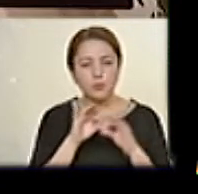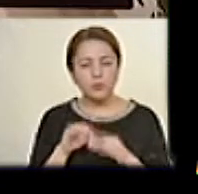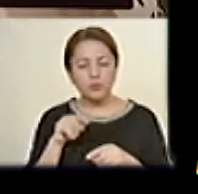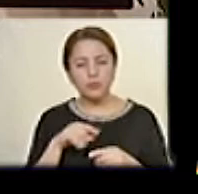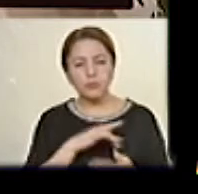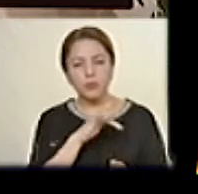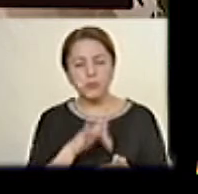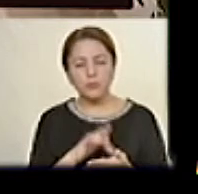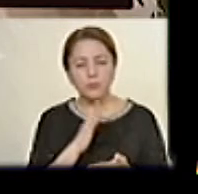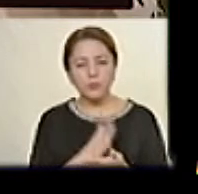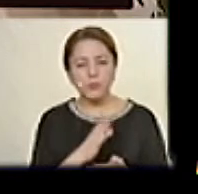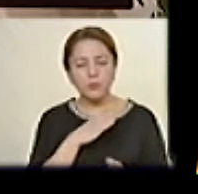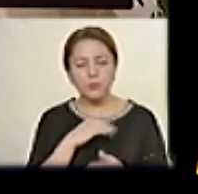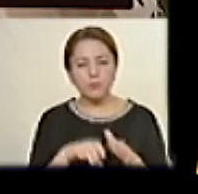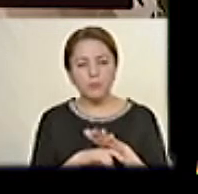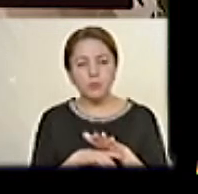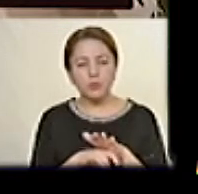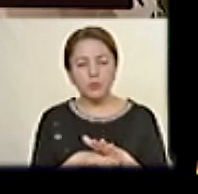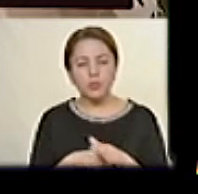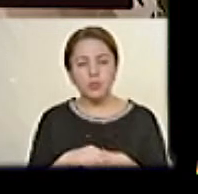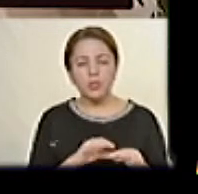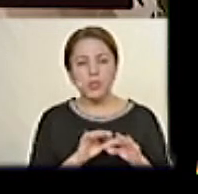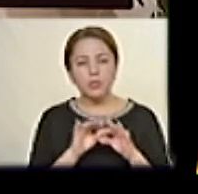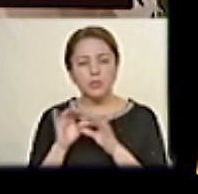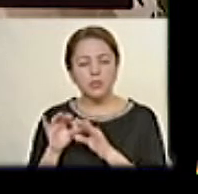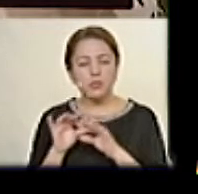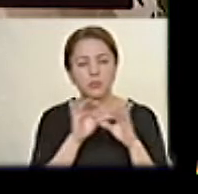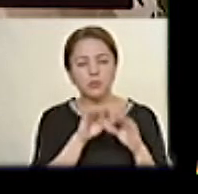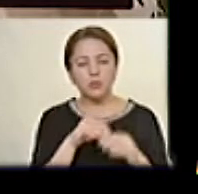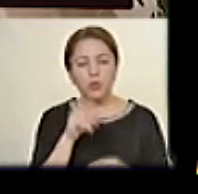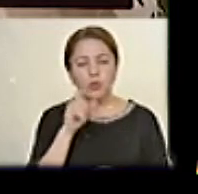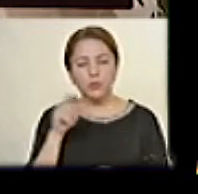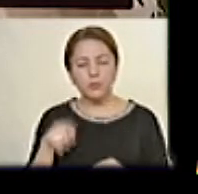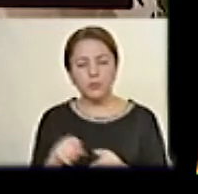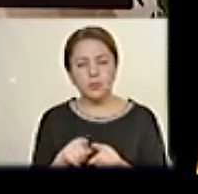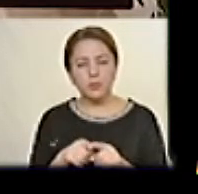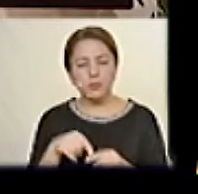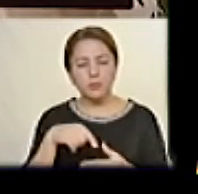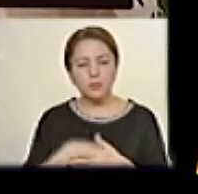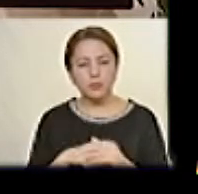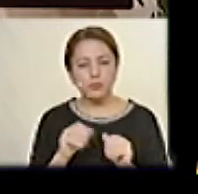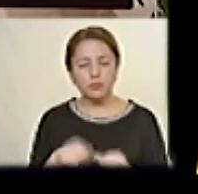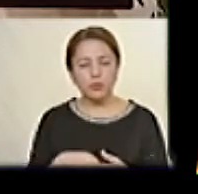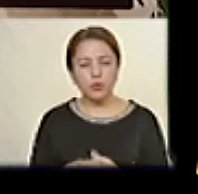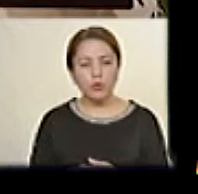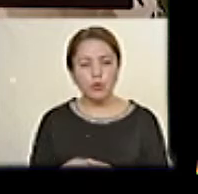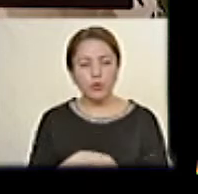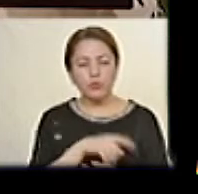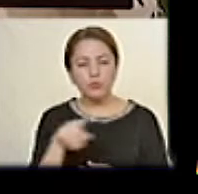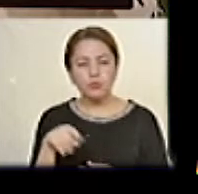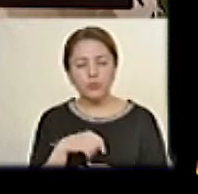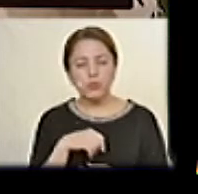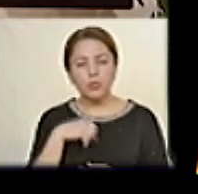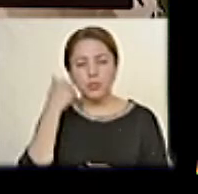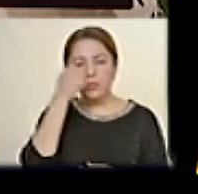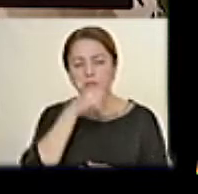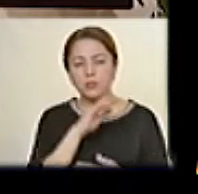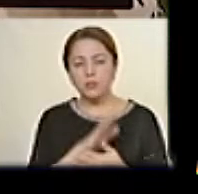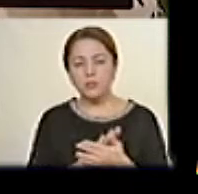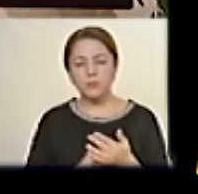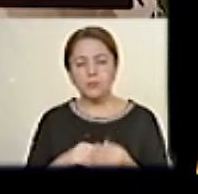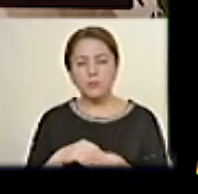joylashgan metropolitenda tashilayotgan yo'lovchilarni ham kiritib olishimiz mumkin. Xo'sh, endi aynan mana shu yil davomida temir